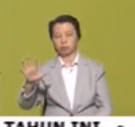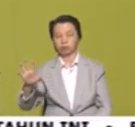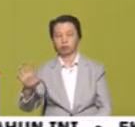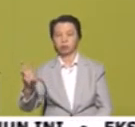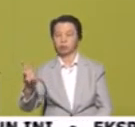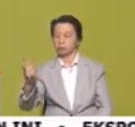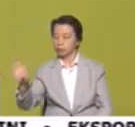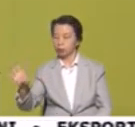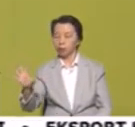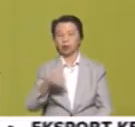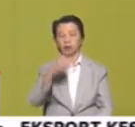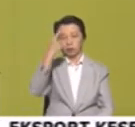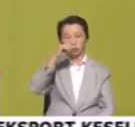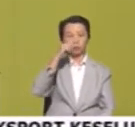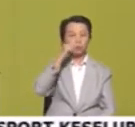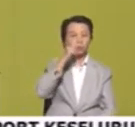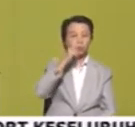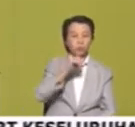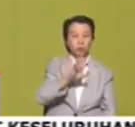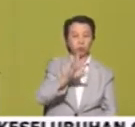46,564. Bagi pengundi wanita pula